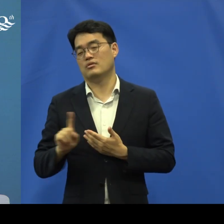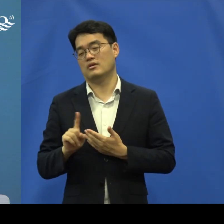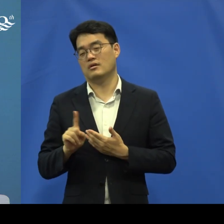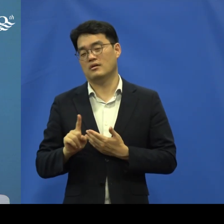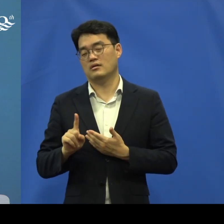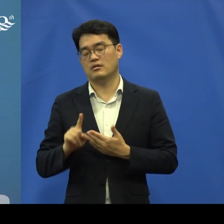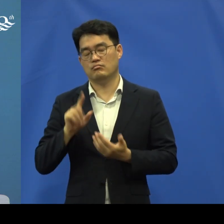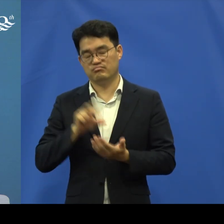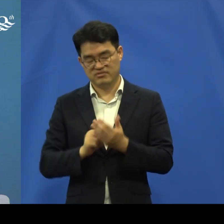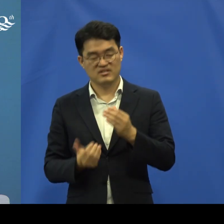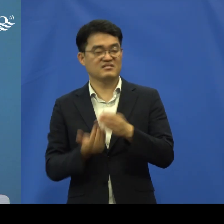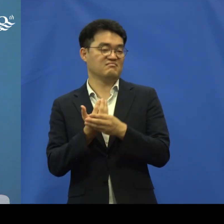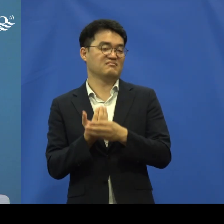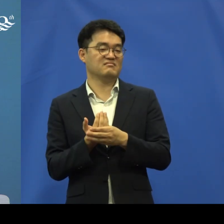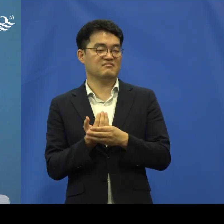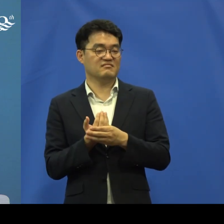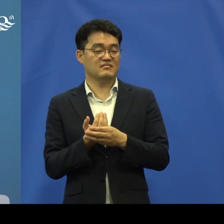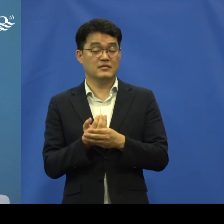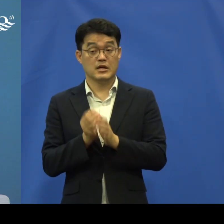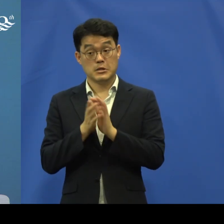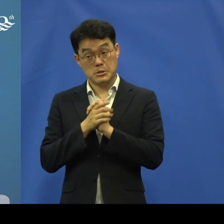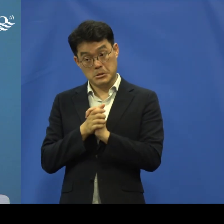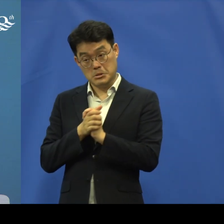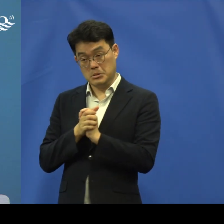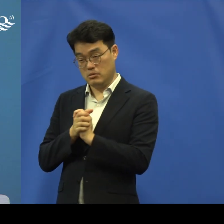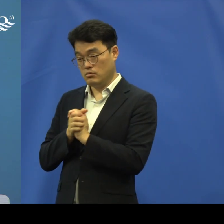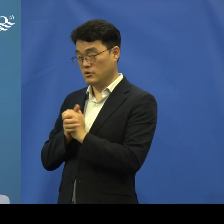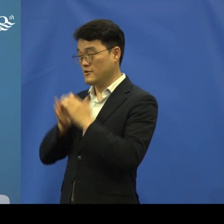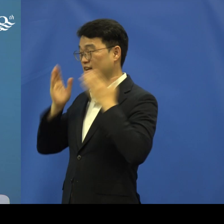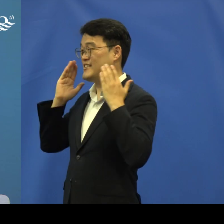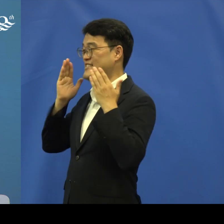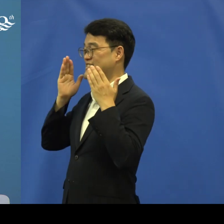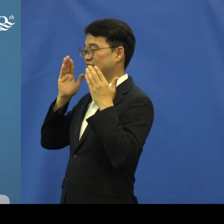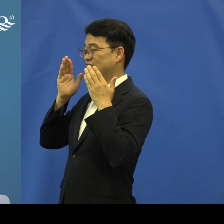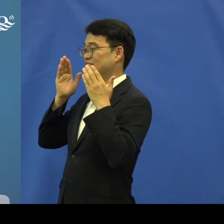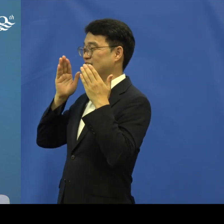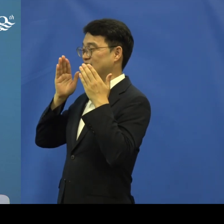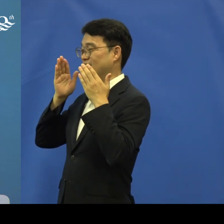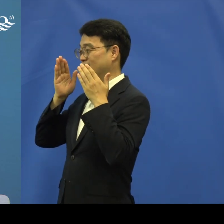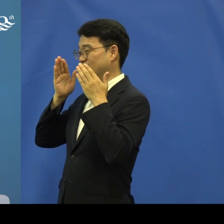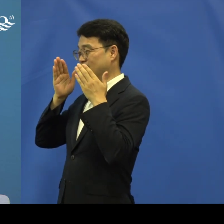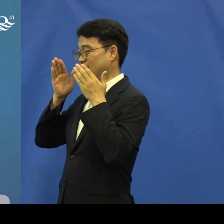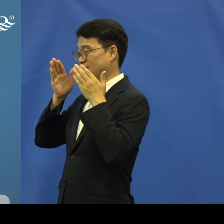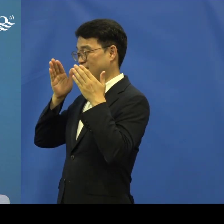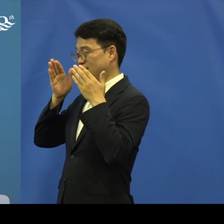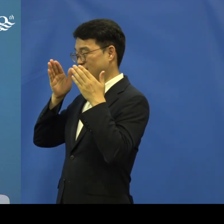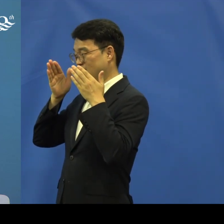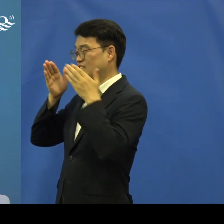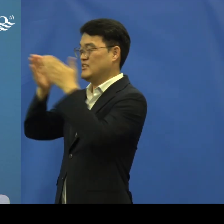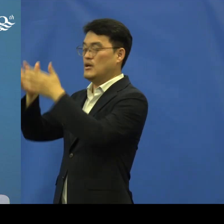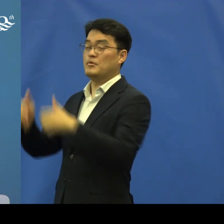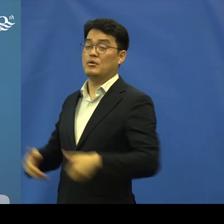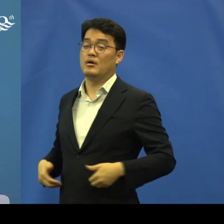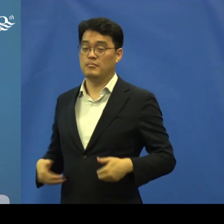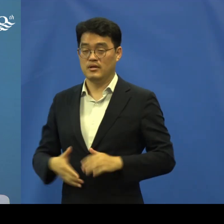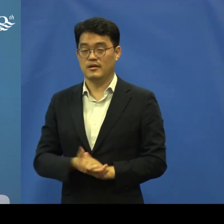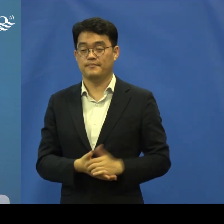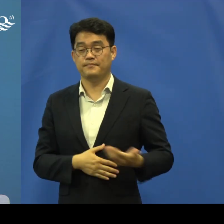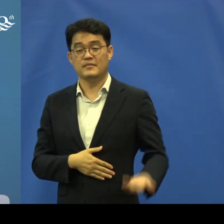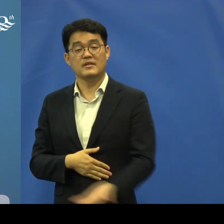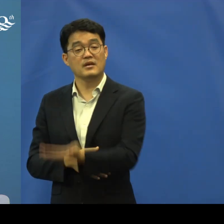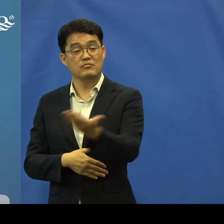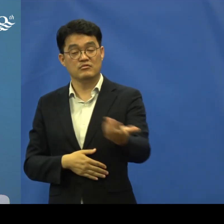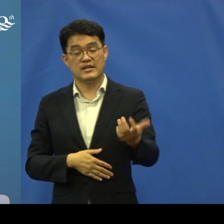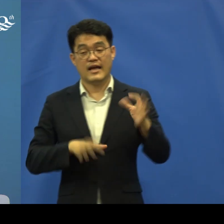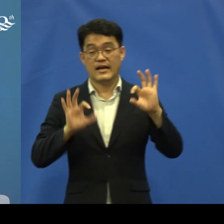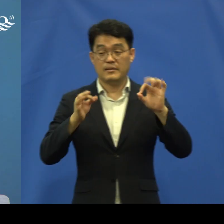나요. 기도를 통해 집중력을 유지하는 거예요. 그래서 여러분들이 이 철야에 와서도 굉장히 중요한 것 가운데